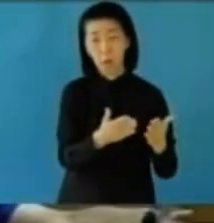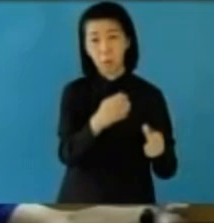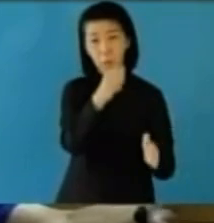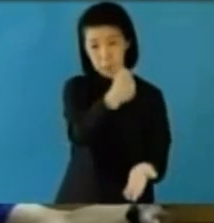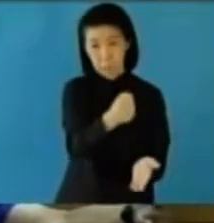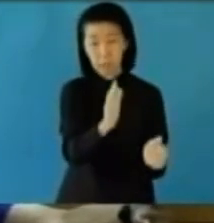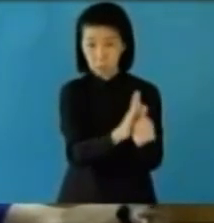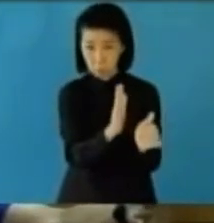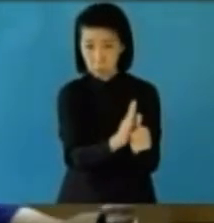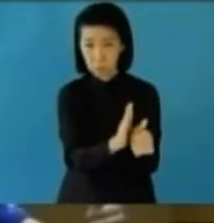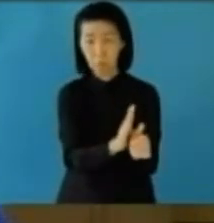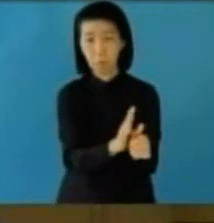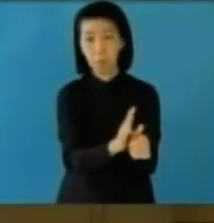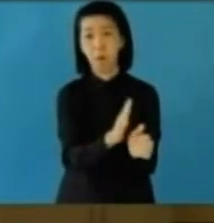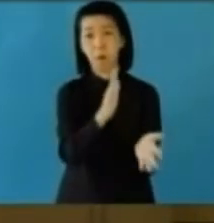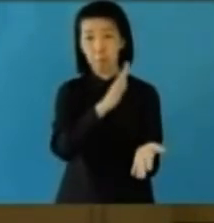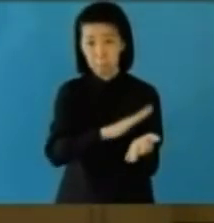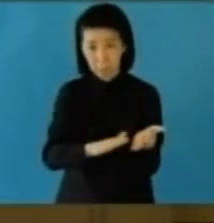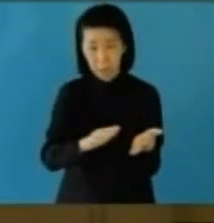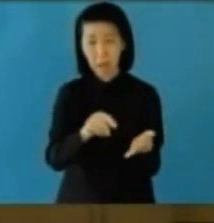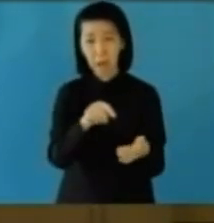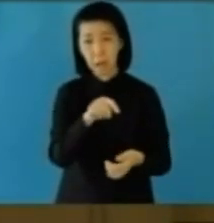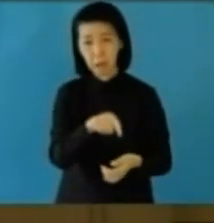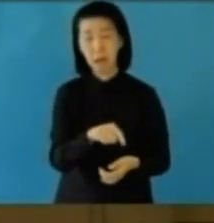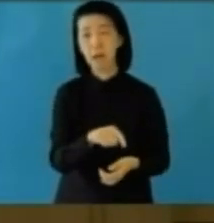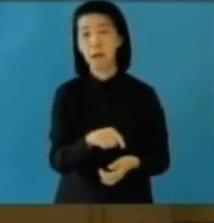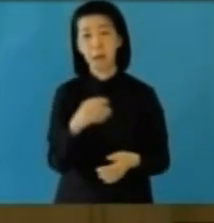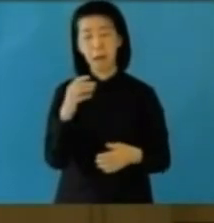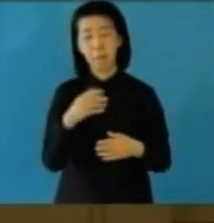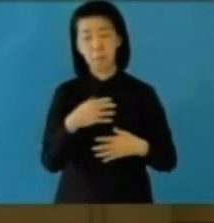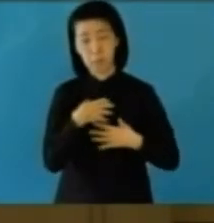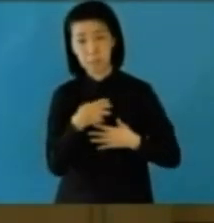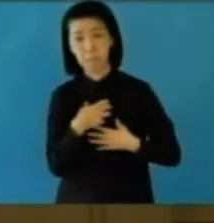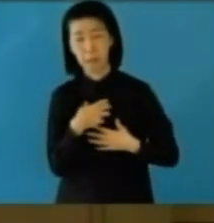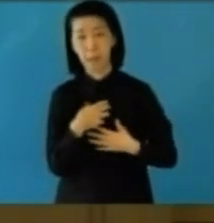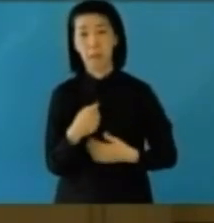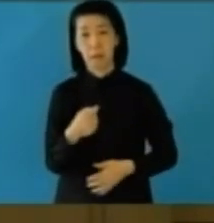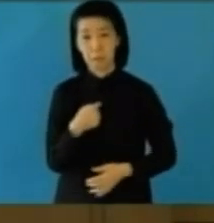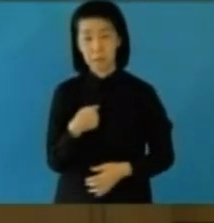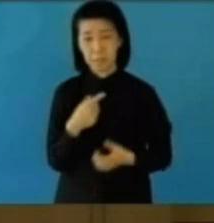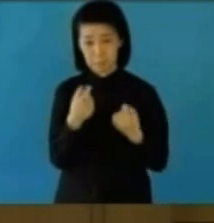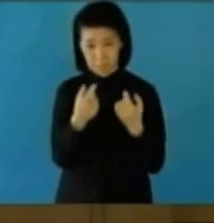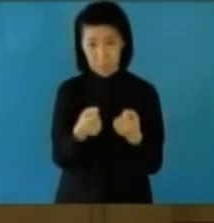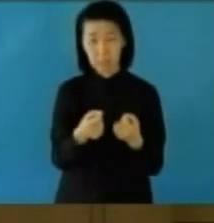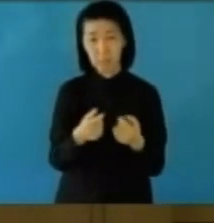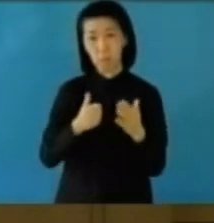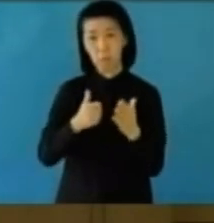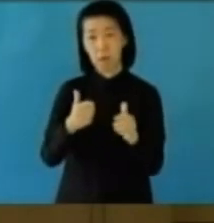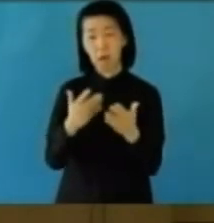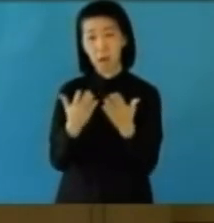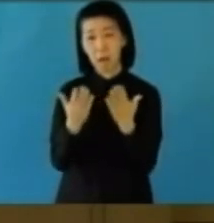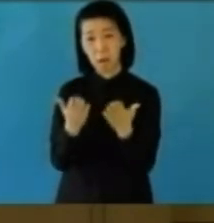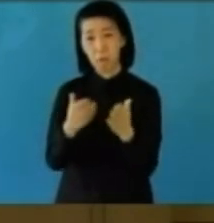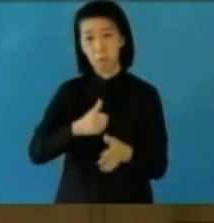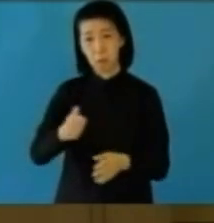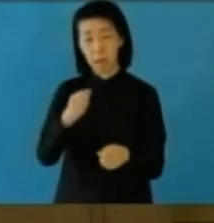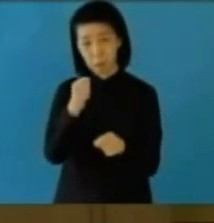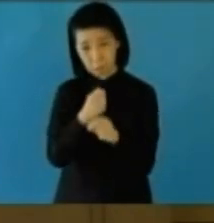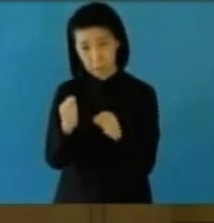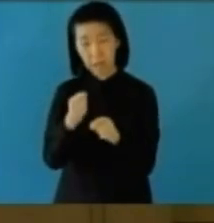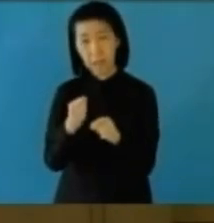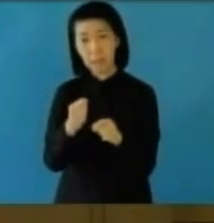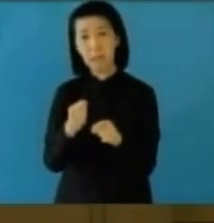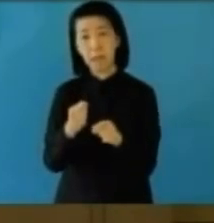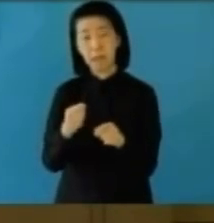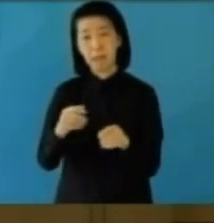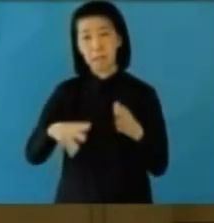くなったって、そういう形になるわけですよ。ですから、私はしっかりと、また、そういう不登校の特例校につきましてはですね、粘り強くまた進めていき